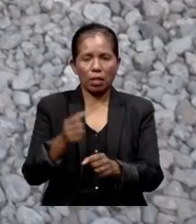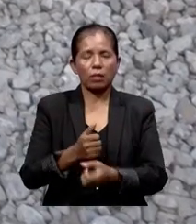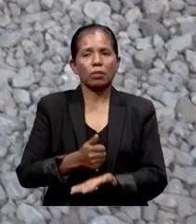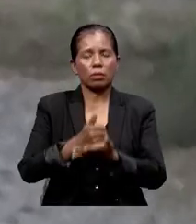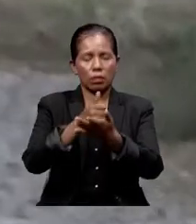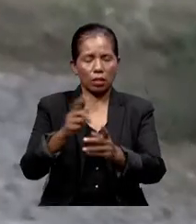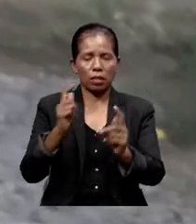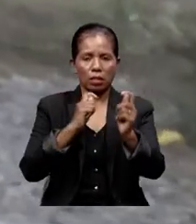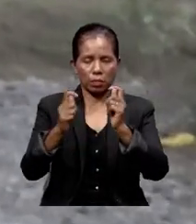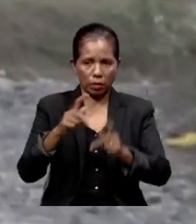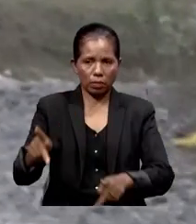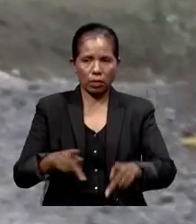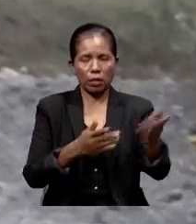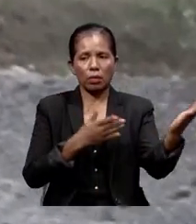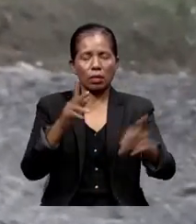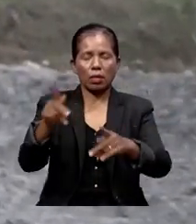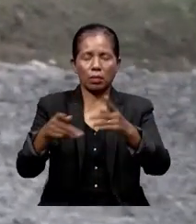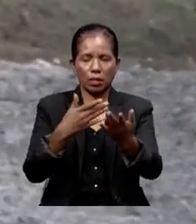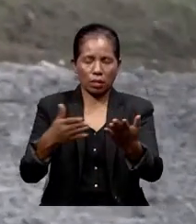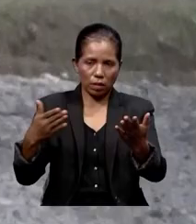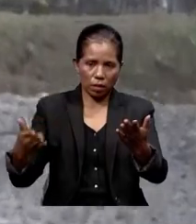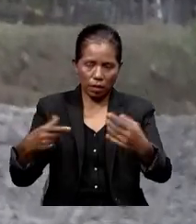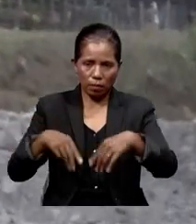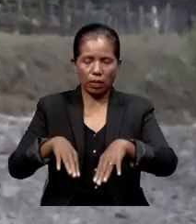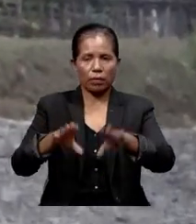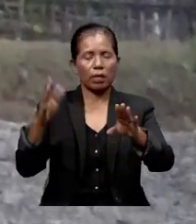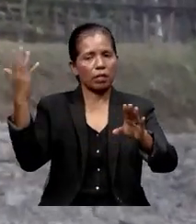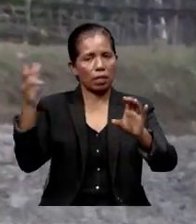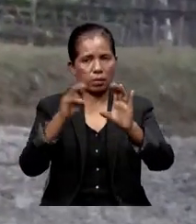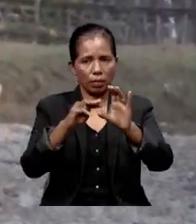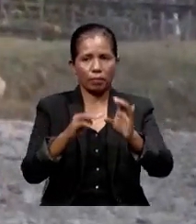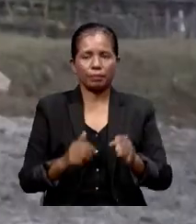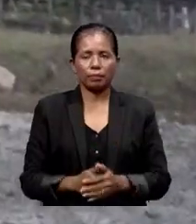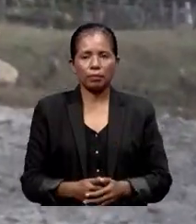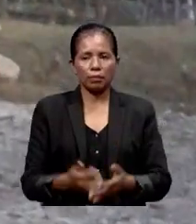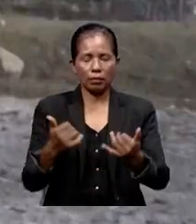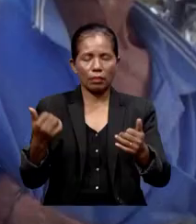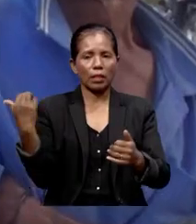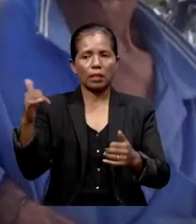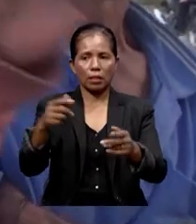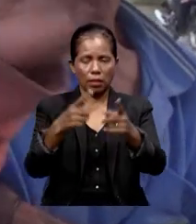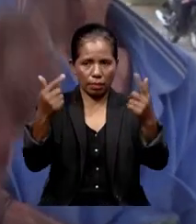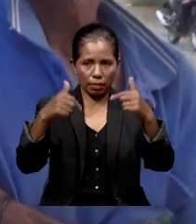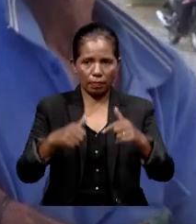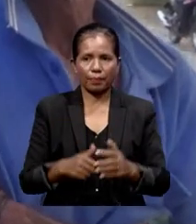transporte publiku ori tu la komunidade ni produtu lokal ba fani mercado ida ne sira sukat